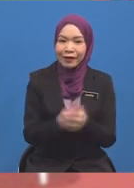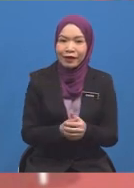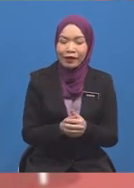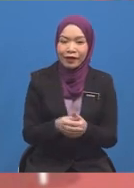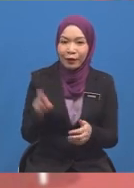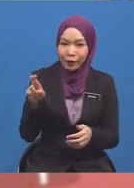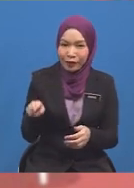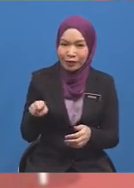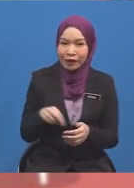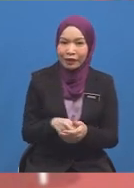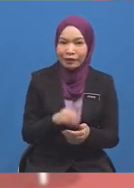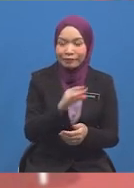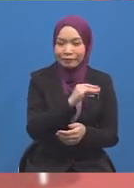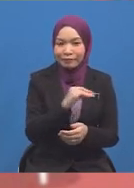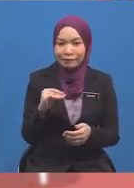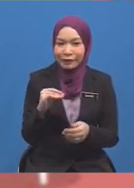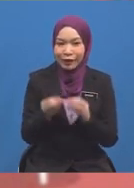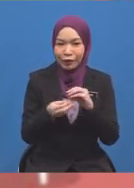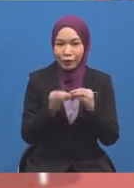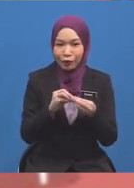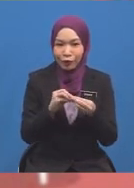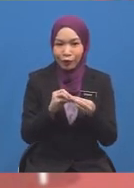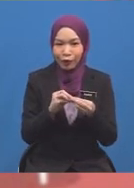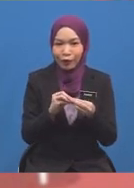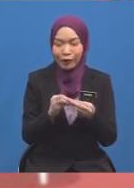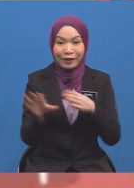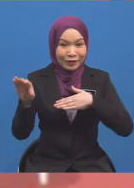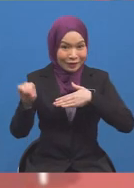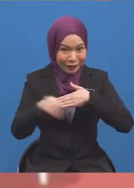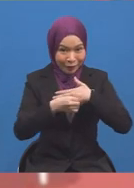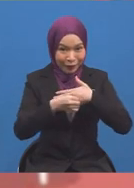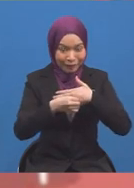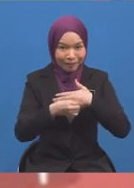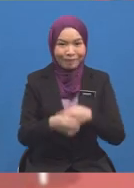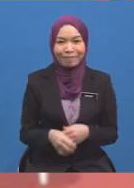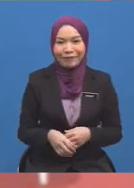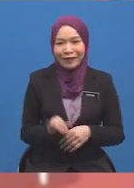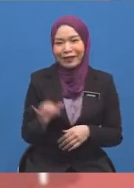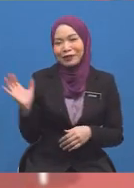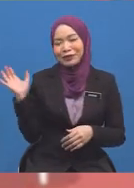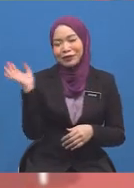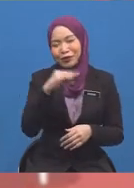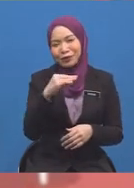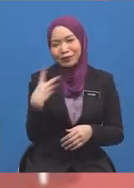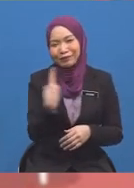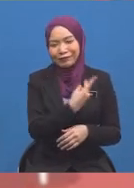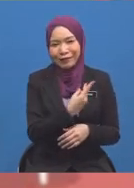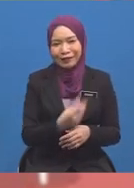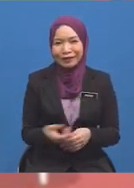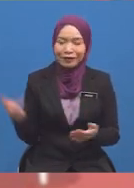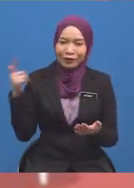wajah dan tubuh bercampur Hah Jom kite ulang kaji semula